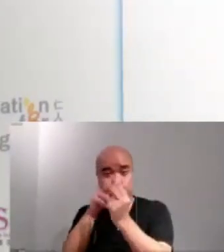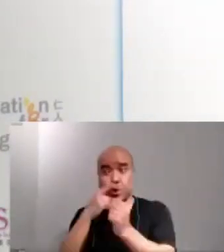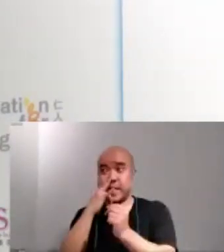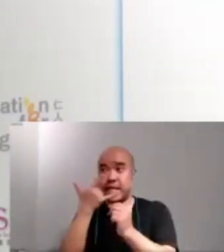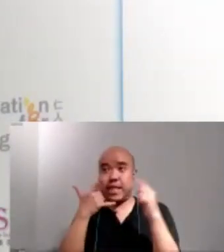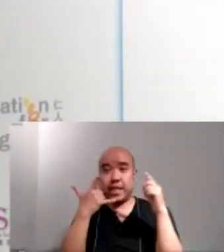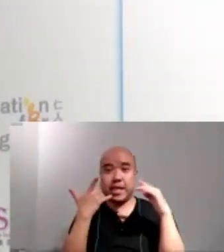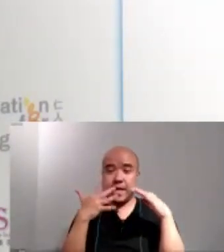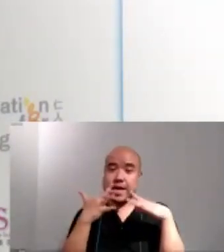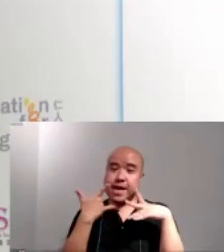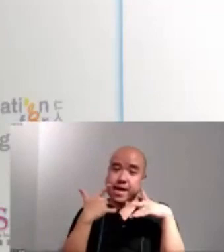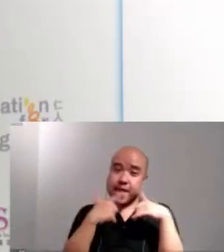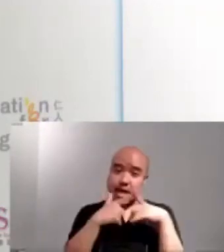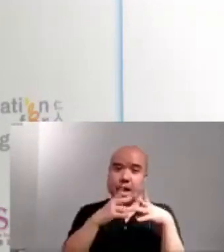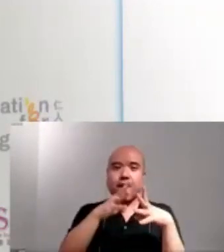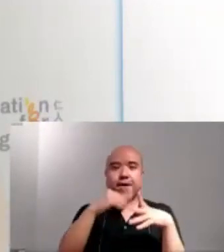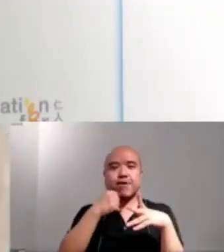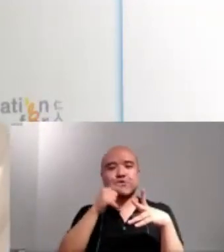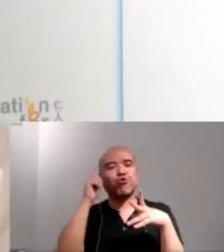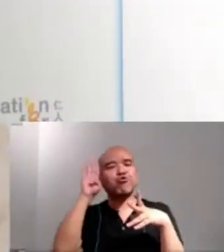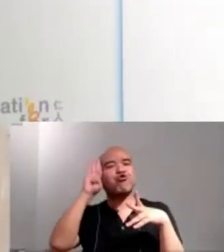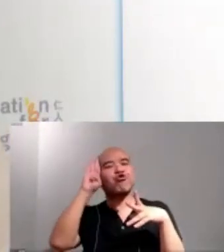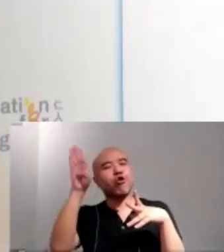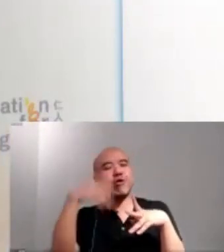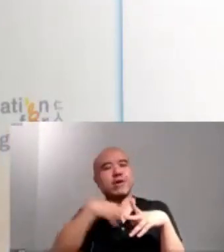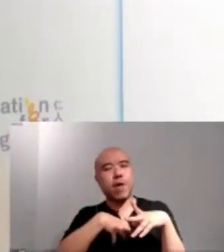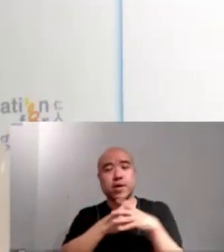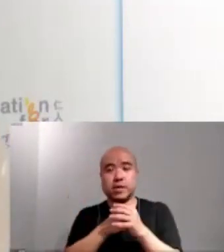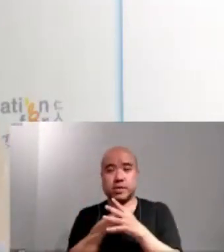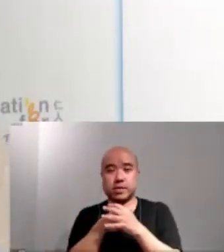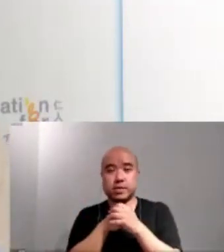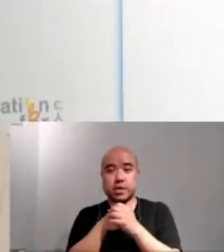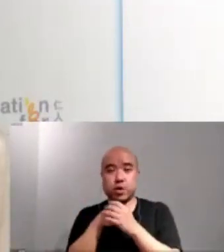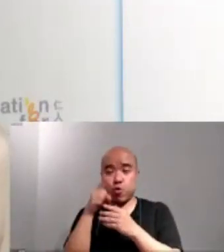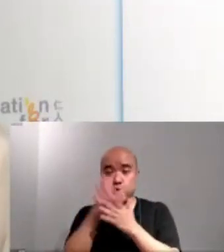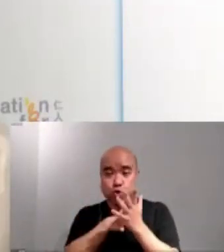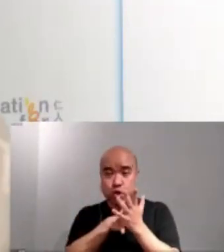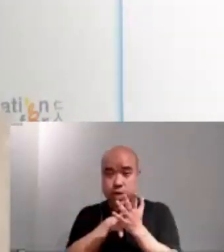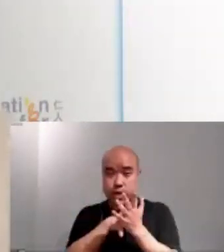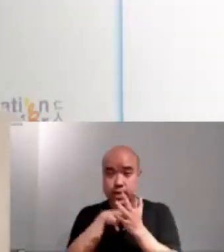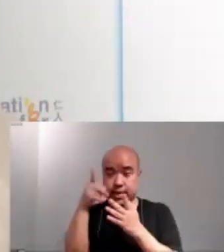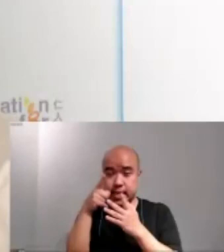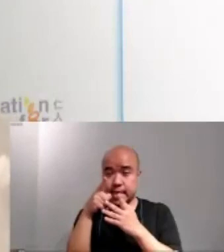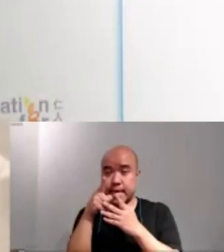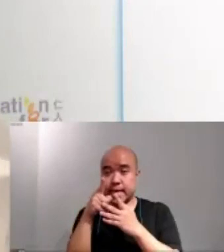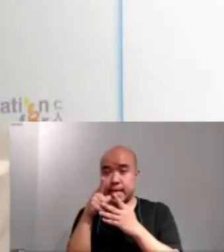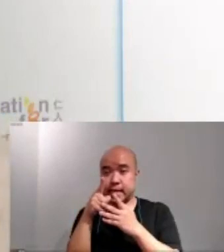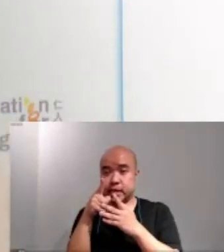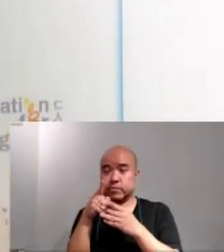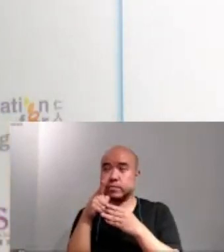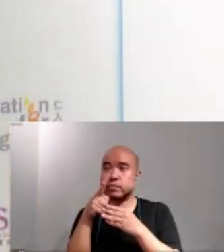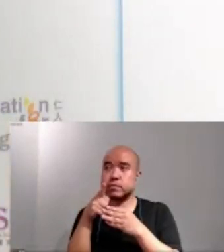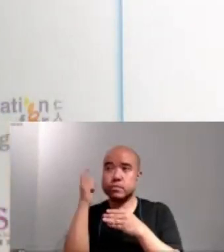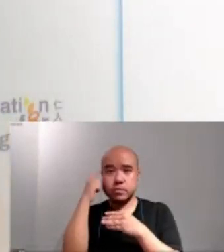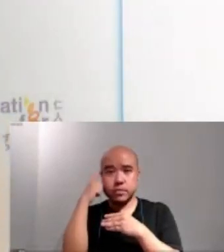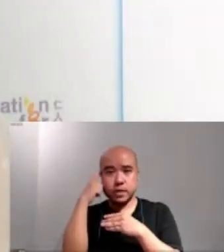們的洞見，他們對將來的一些看法，其實網上的觀眾，你們的意見也都非常重要的，大家